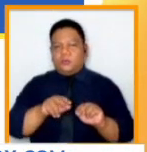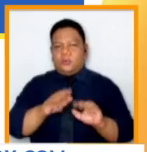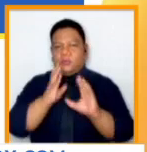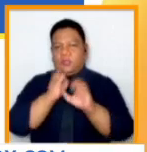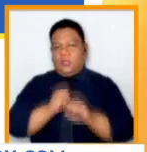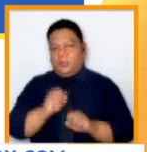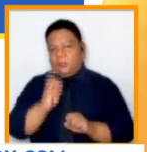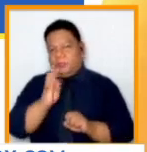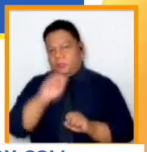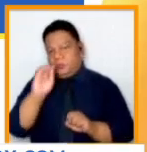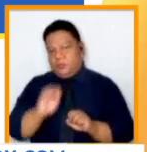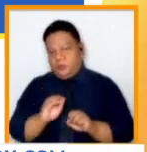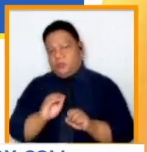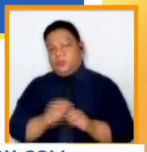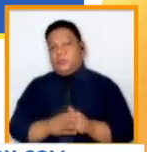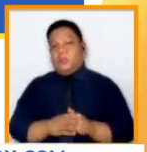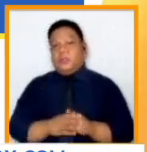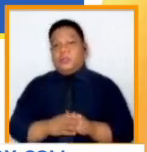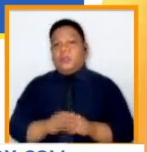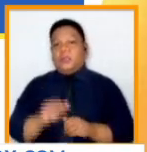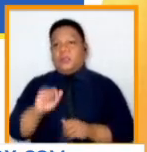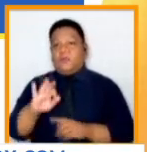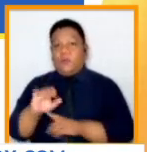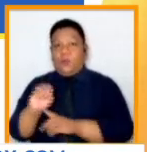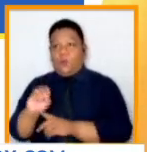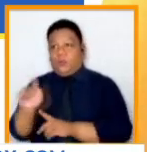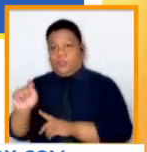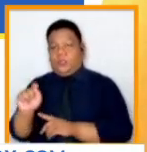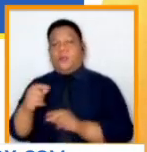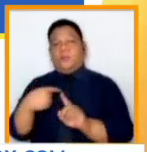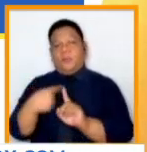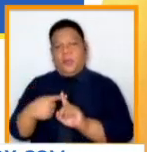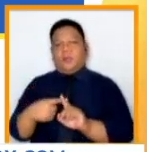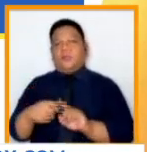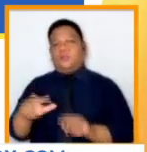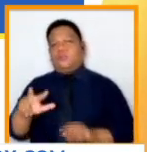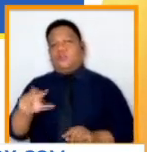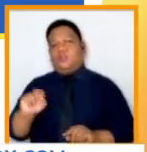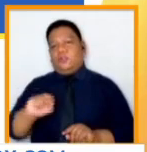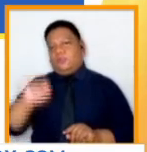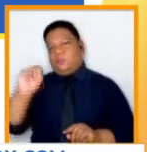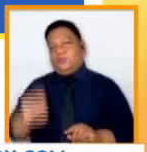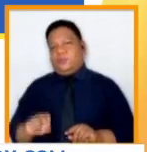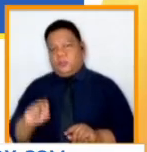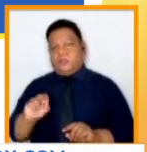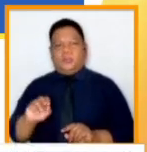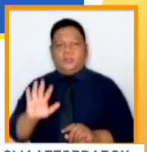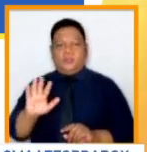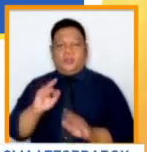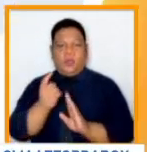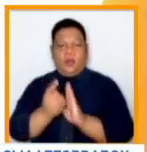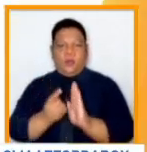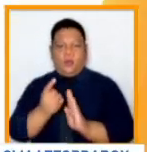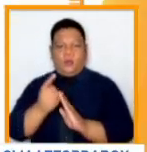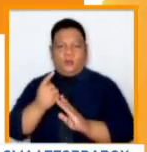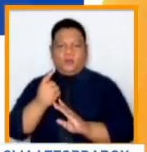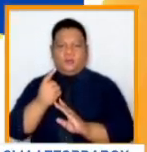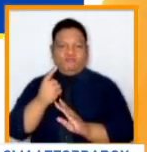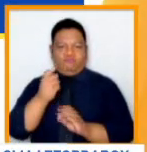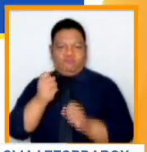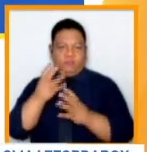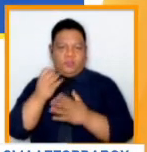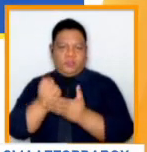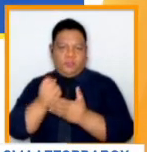kung nag-overtime, may dagdag po yan na 30% ng kanyang hourly rate ng araw na yon.